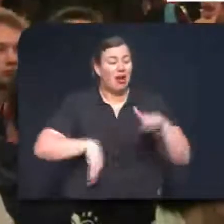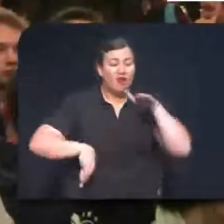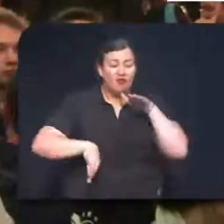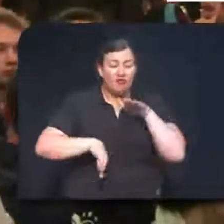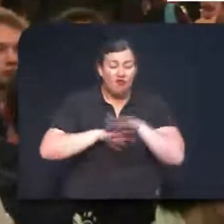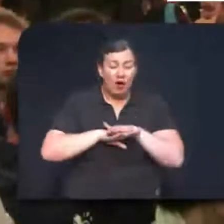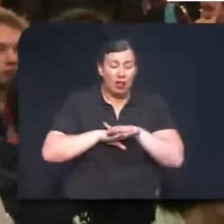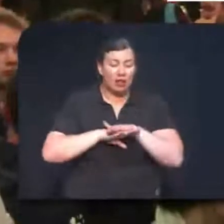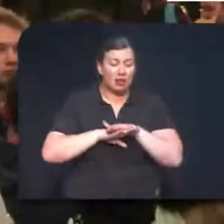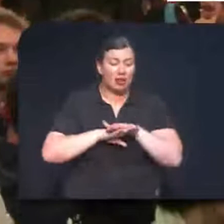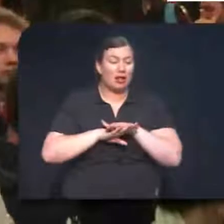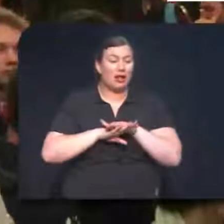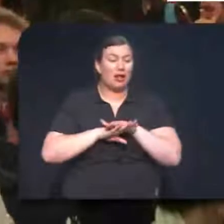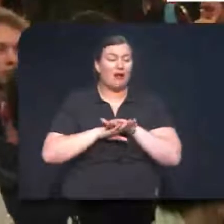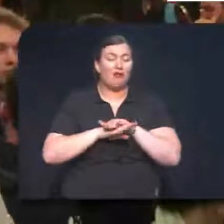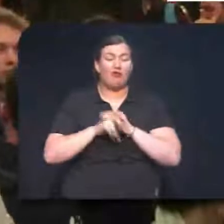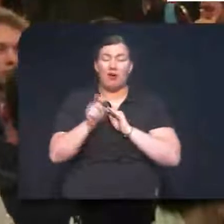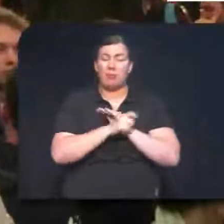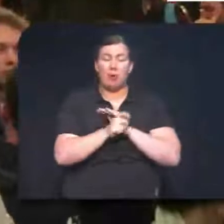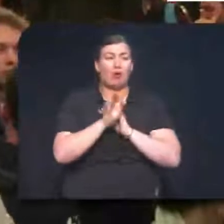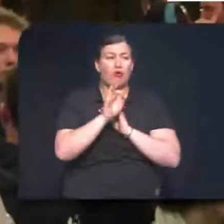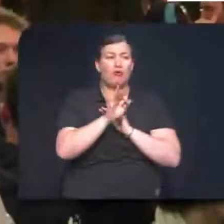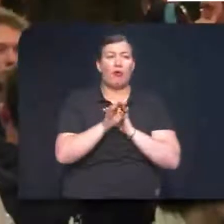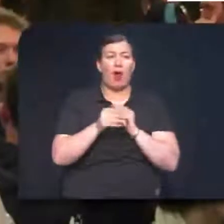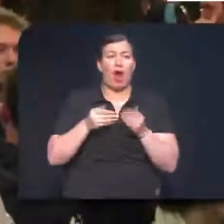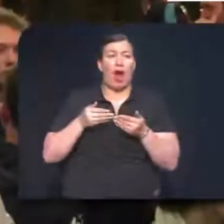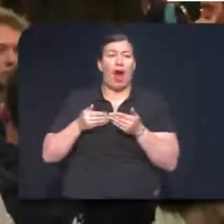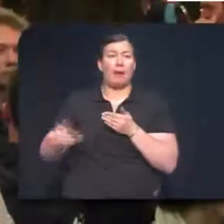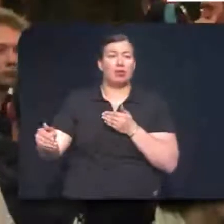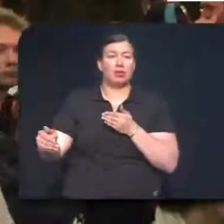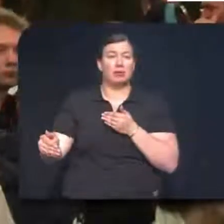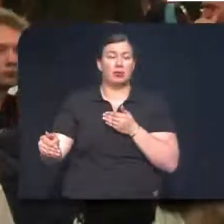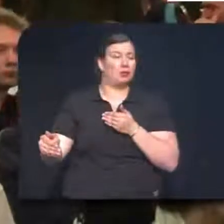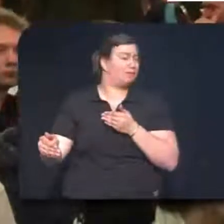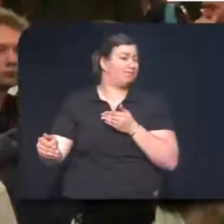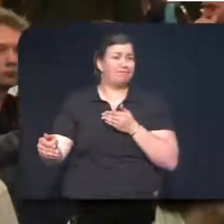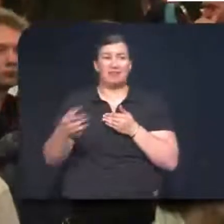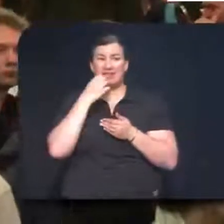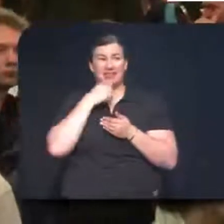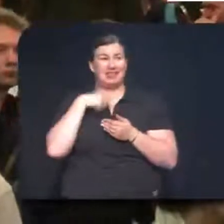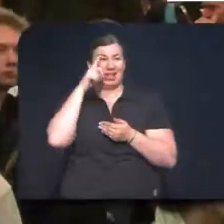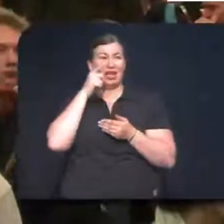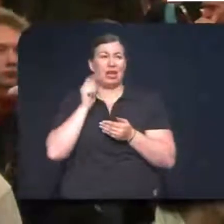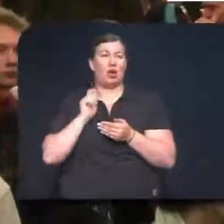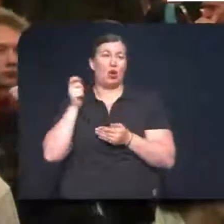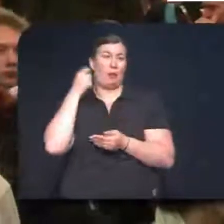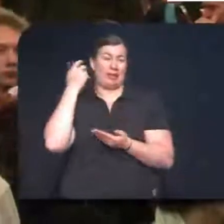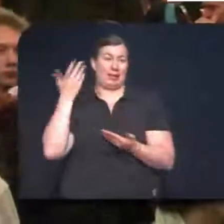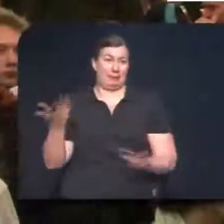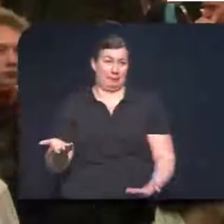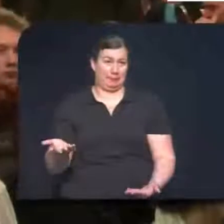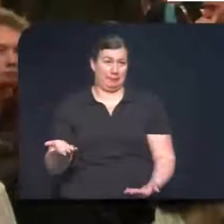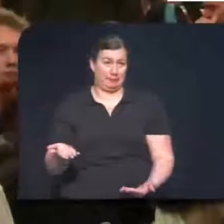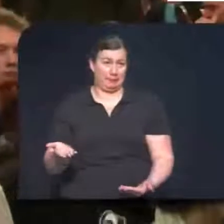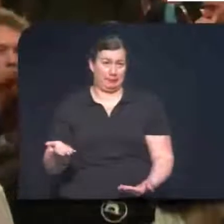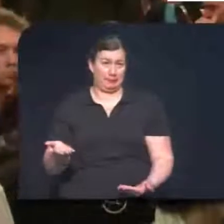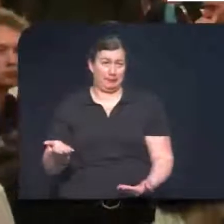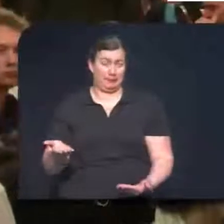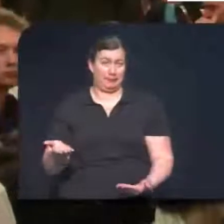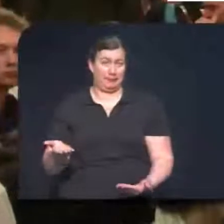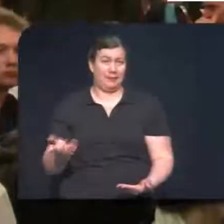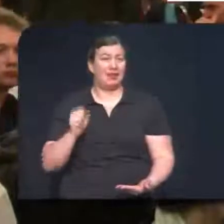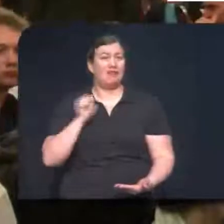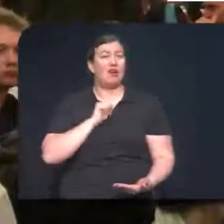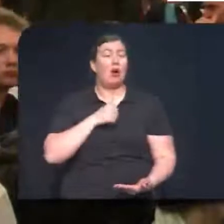Ende vom Abschiebungen fordert finde ich übertrieben denn mit zusammen mit den Forderungen aus